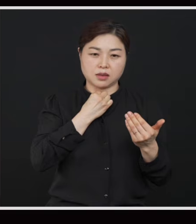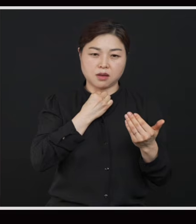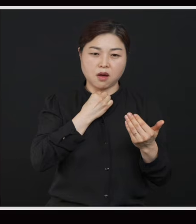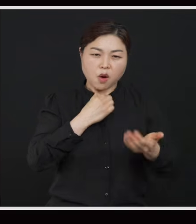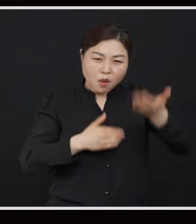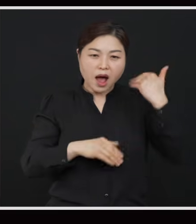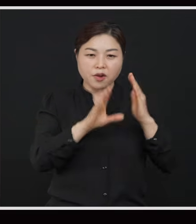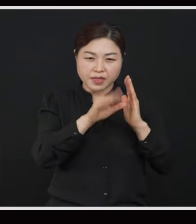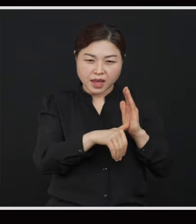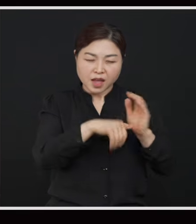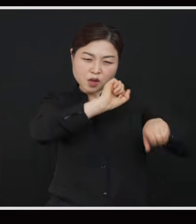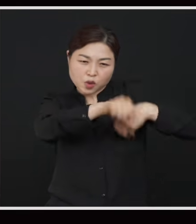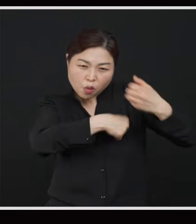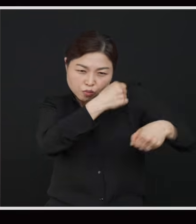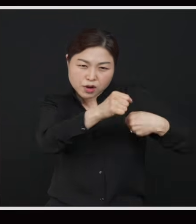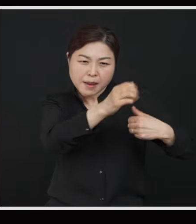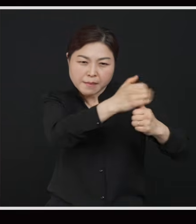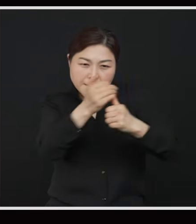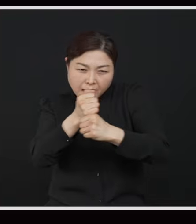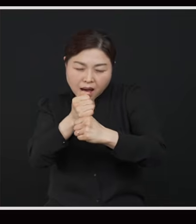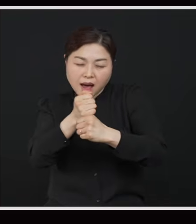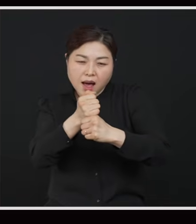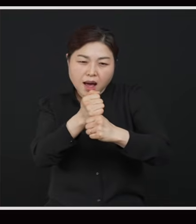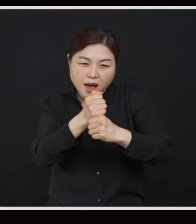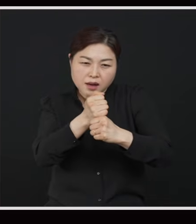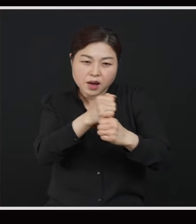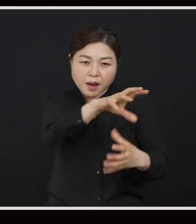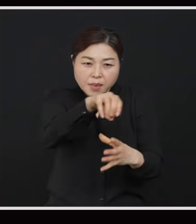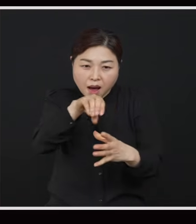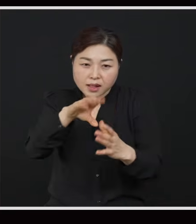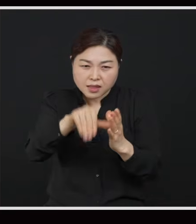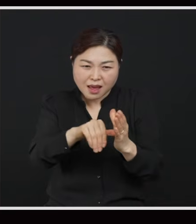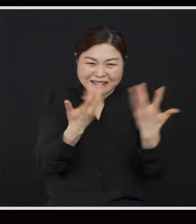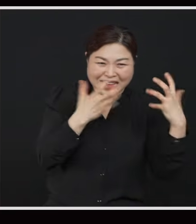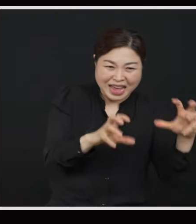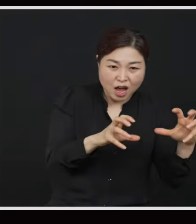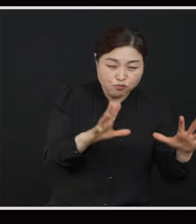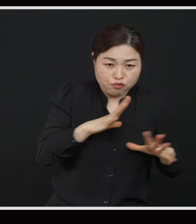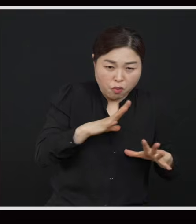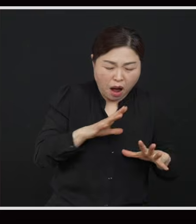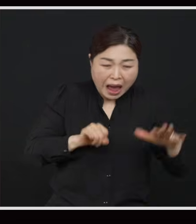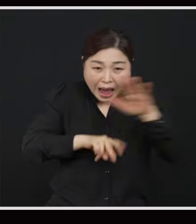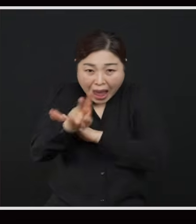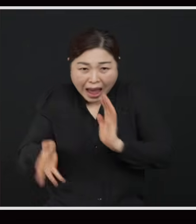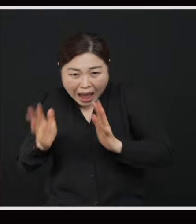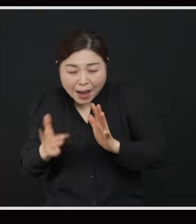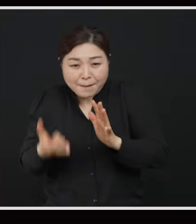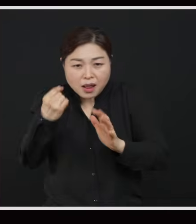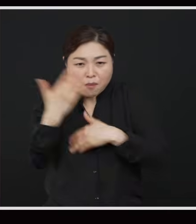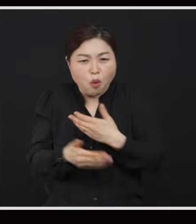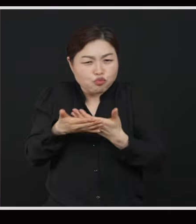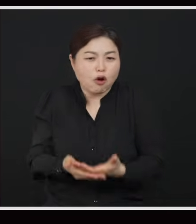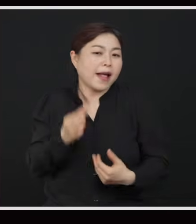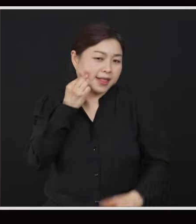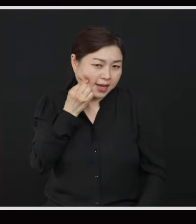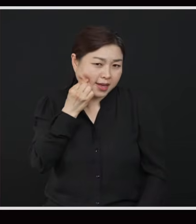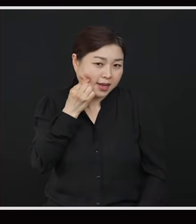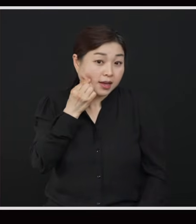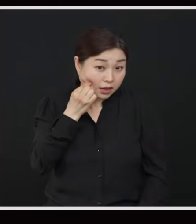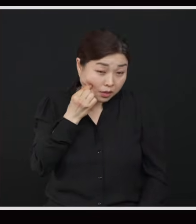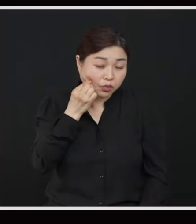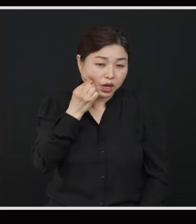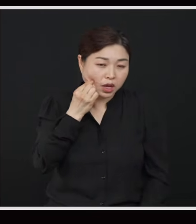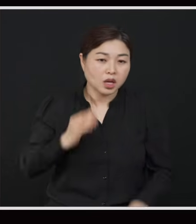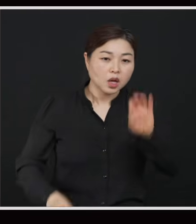뭐 옛날에 수렵과 채집을 할 때 맹수한테 도망가고 그러려면 무게가 많이 나가면 안 되니까 이게